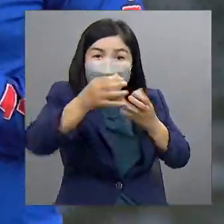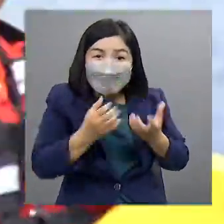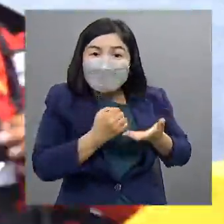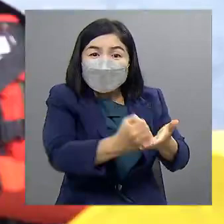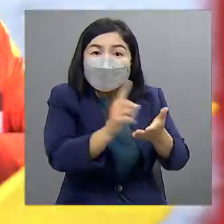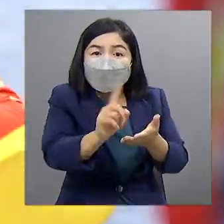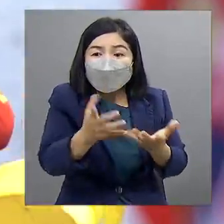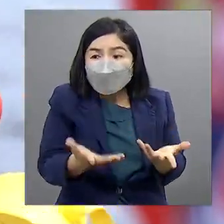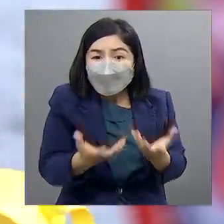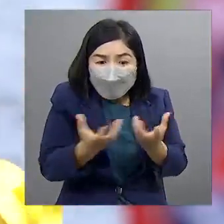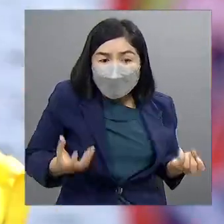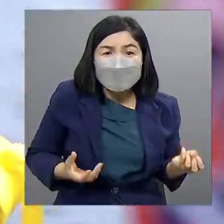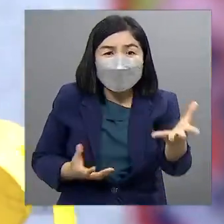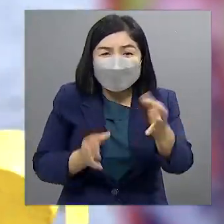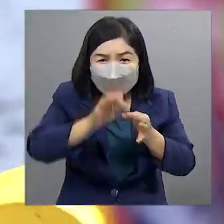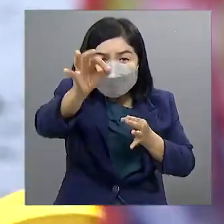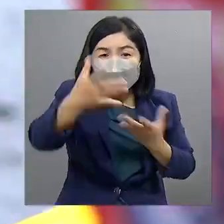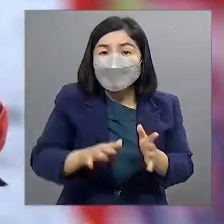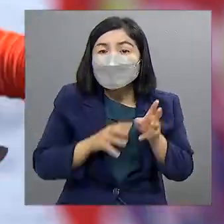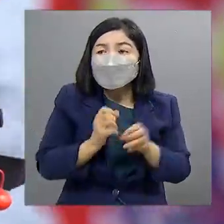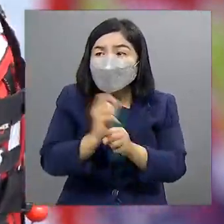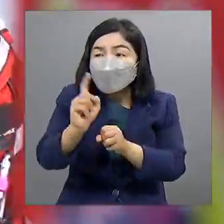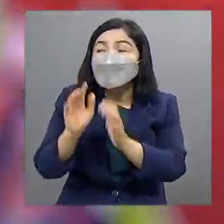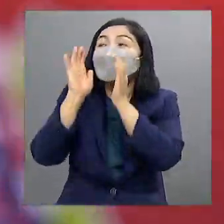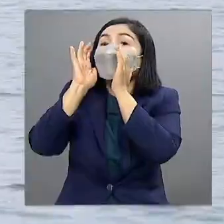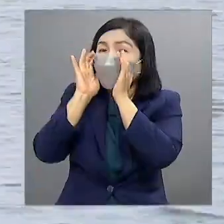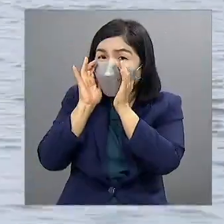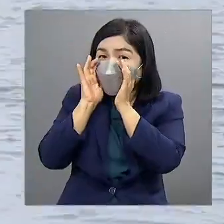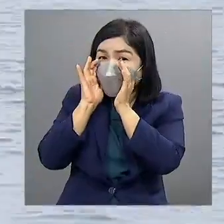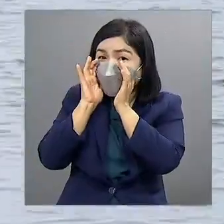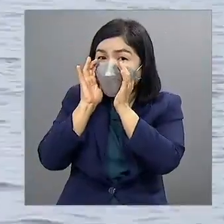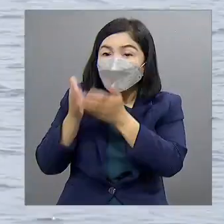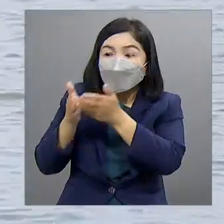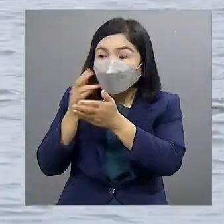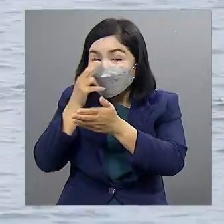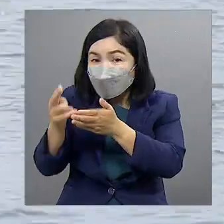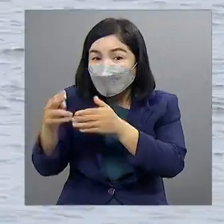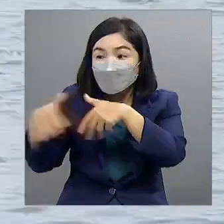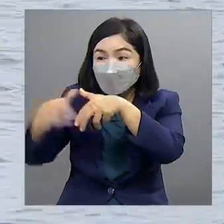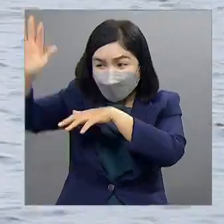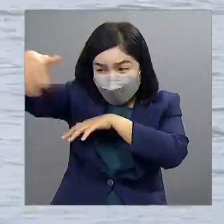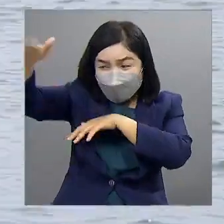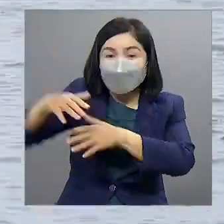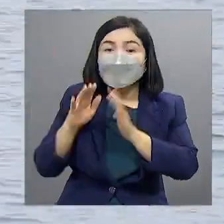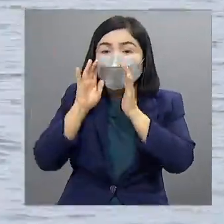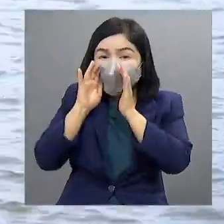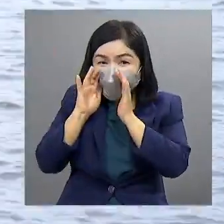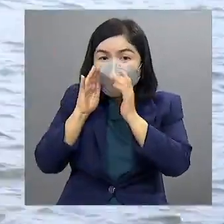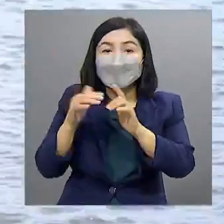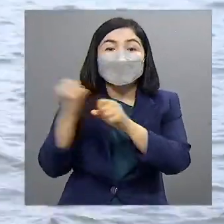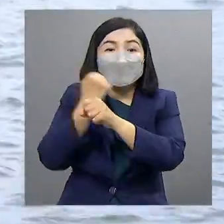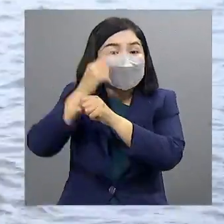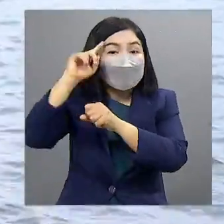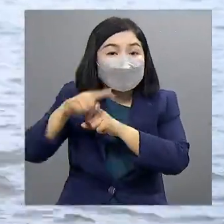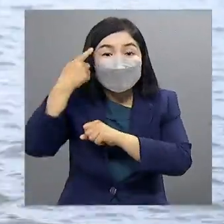ตะโกนครับ ตะโกน เรือผ่านไปผ่านมาตะโกนเลยถ้าเราเป็นประชาชนธรรมดาที่ไม่ได้ฝึกมานะแต่ถ้าเป็นนักกู้ภัยที่ฝึกมาถ้าไกล